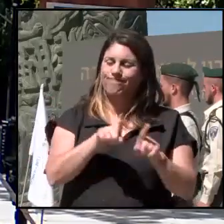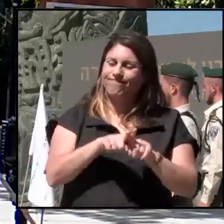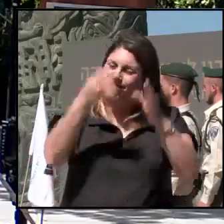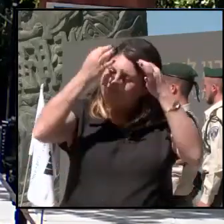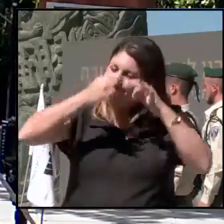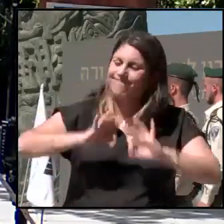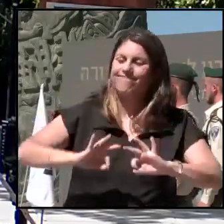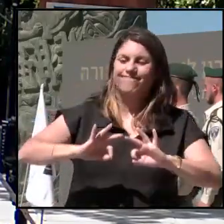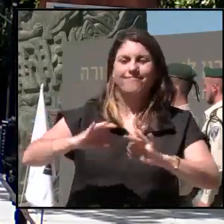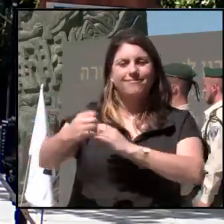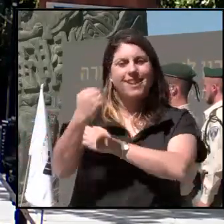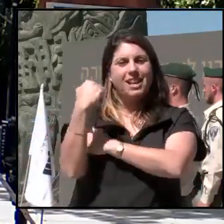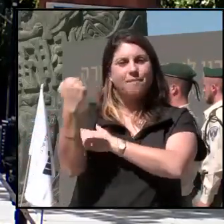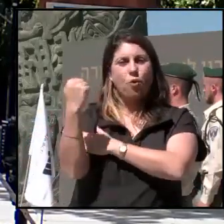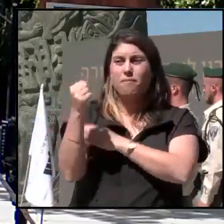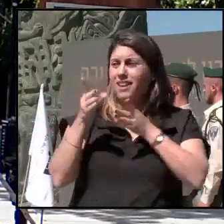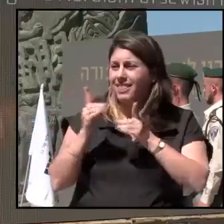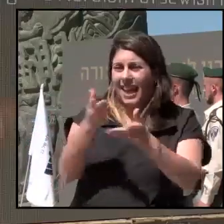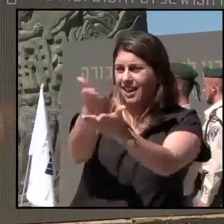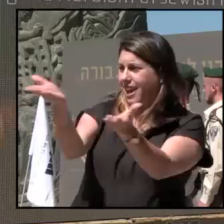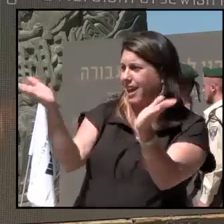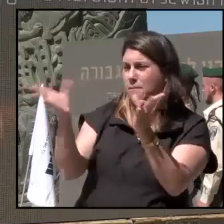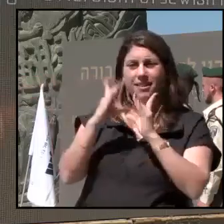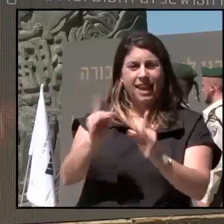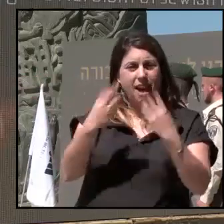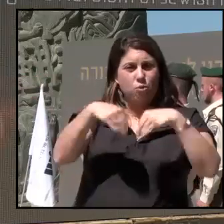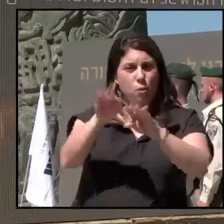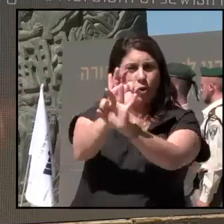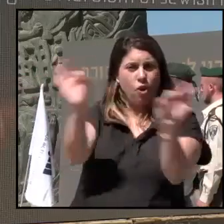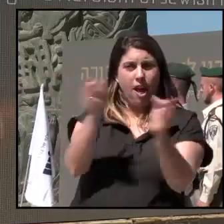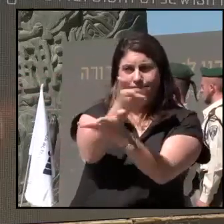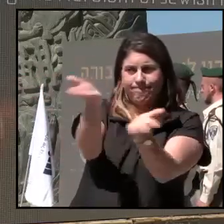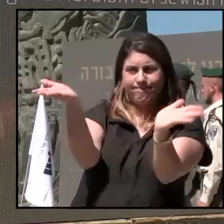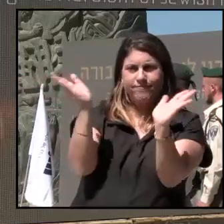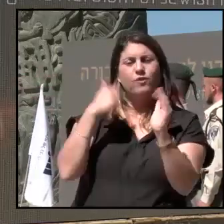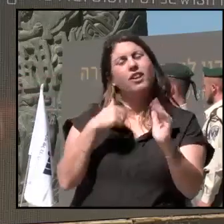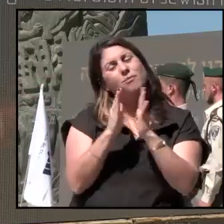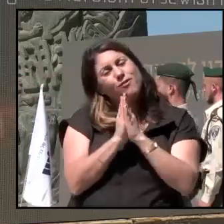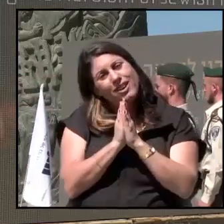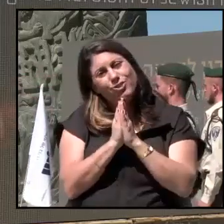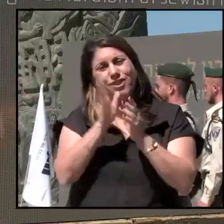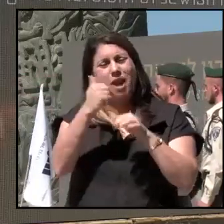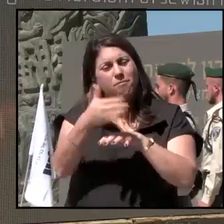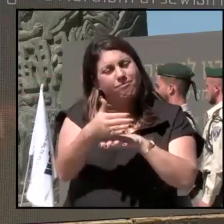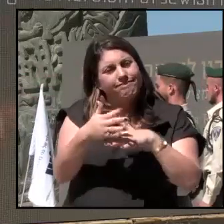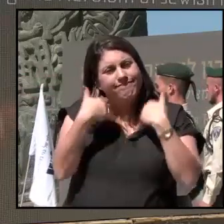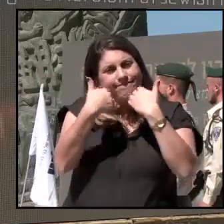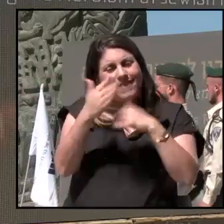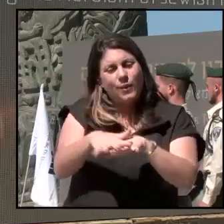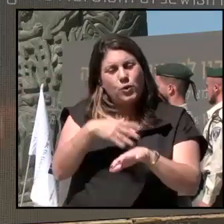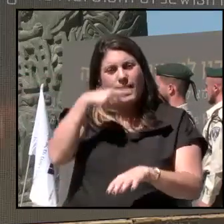לאותם גיבורים דרככם, דרך בני משפחותיהם. ואני מבקש לחלוק איתכם את תחושת הגאווה הגדולה